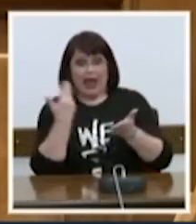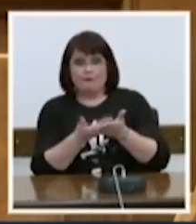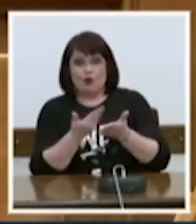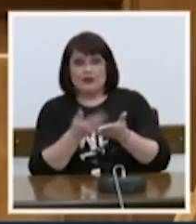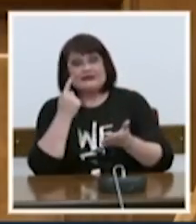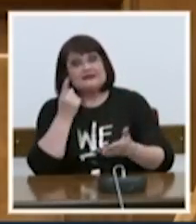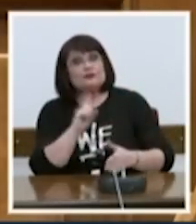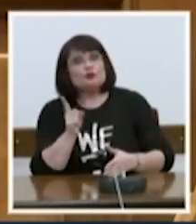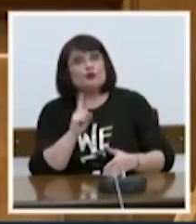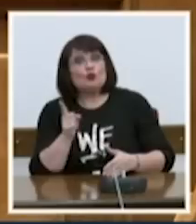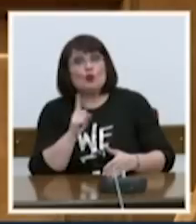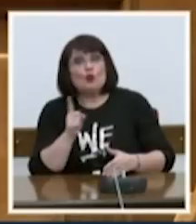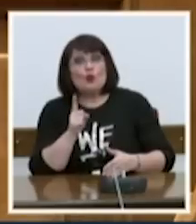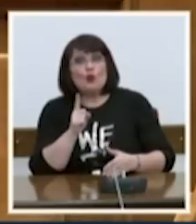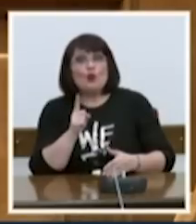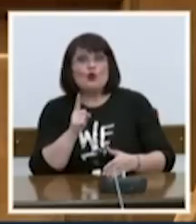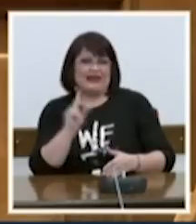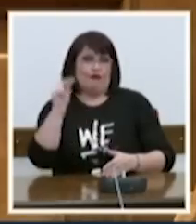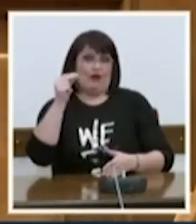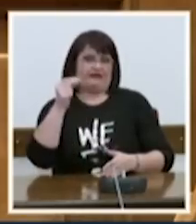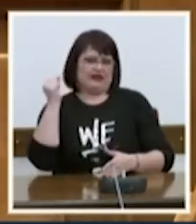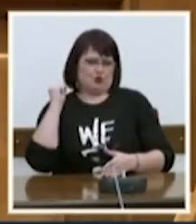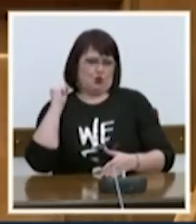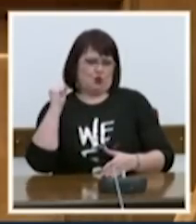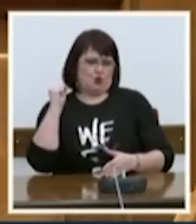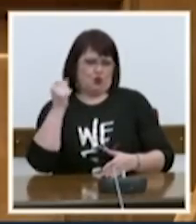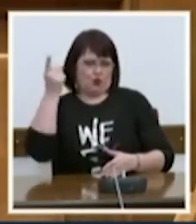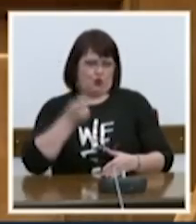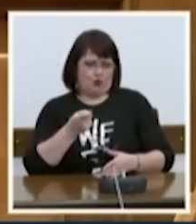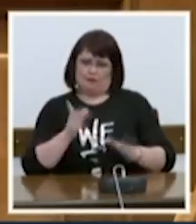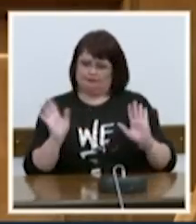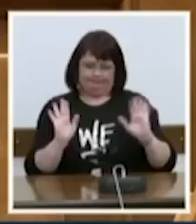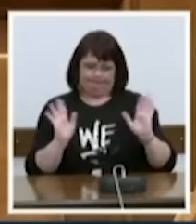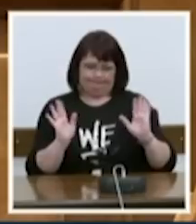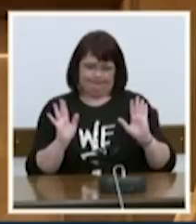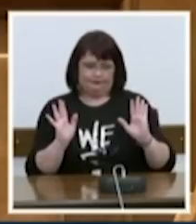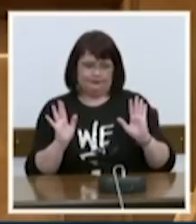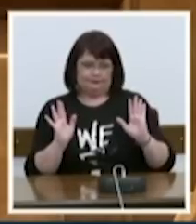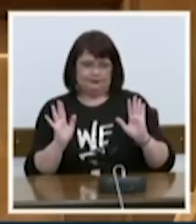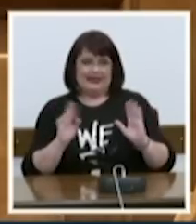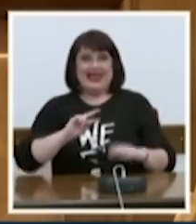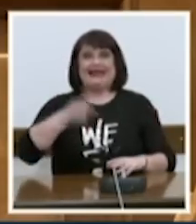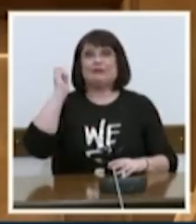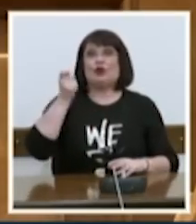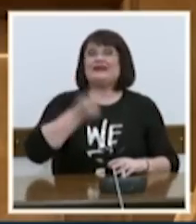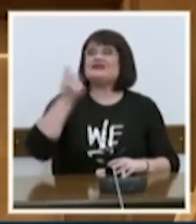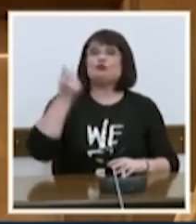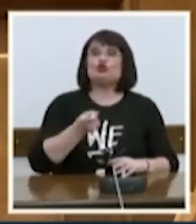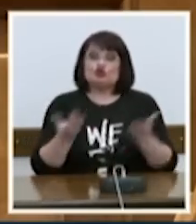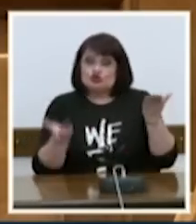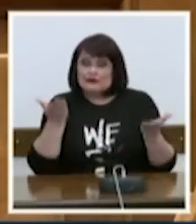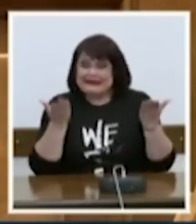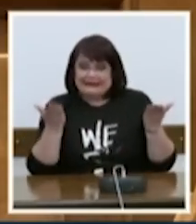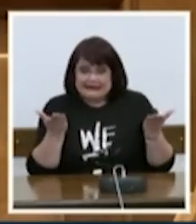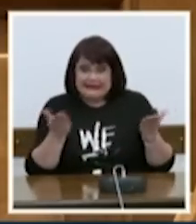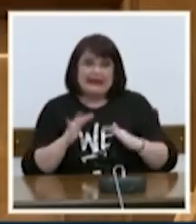από την κοινοβουλευτική της δύναμη ή από το ποσοστό της αξιωματικής αντιπολίτευσης ή από το